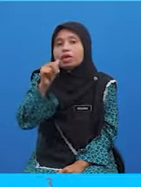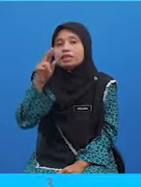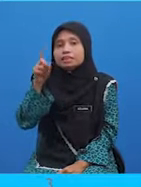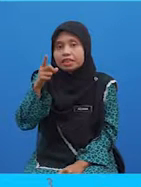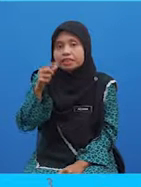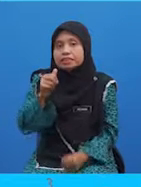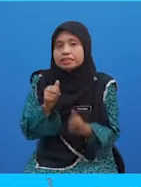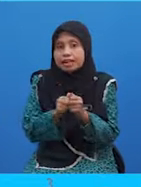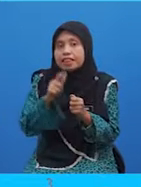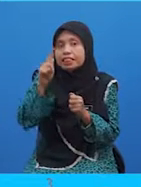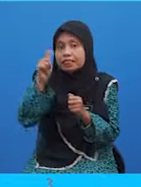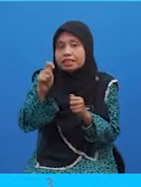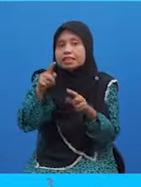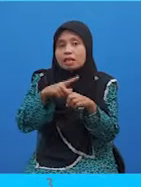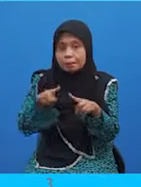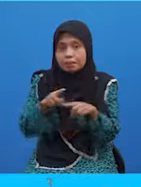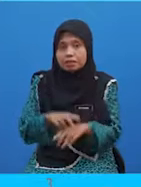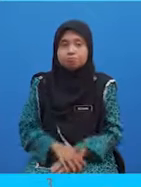tetapi.